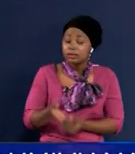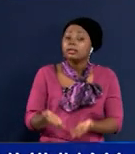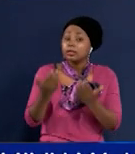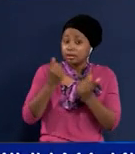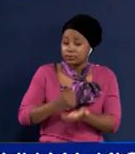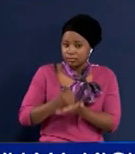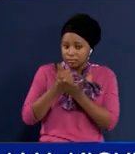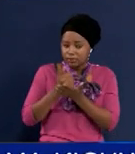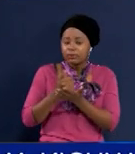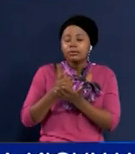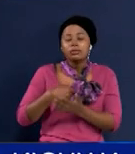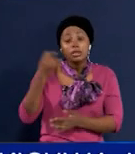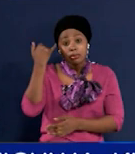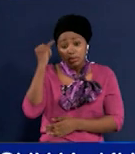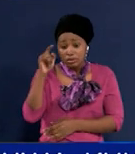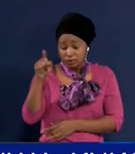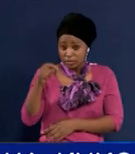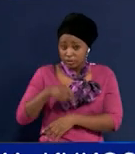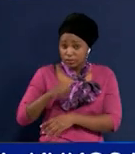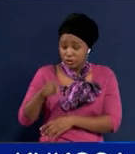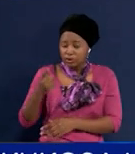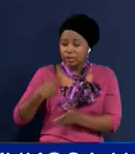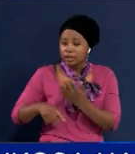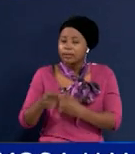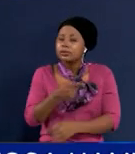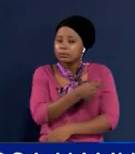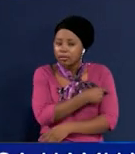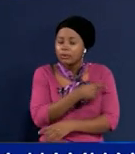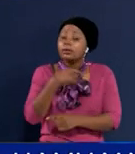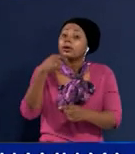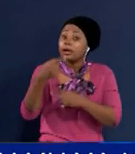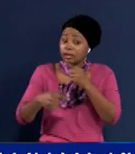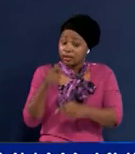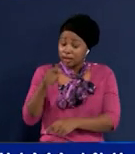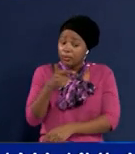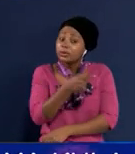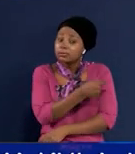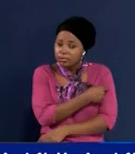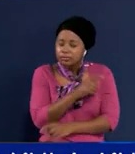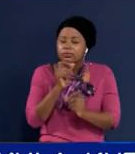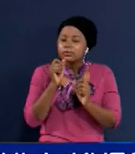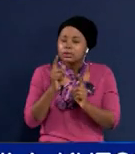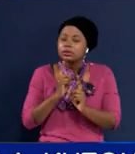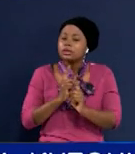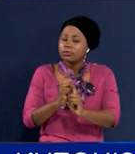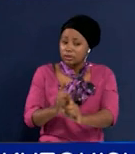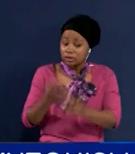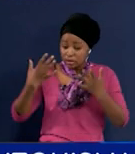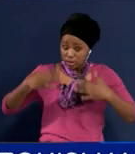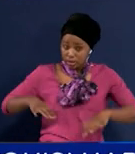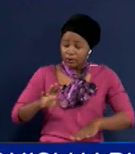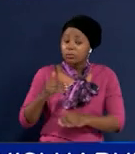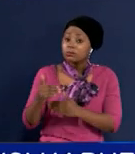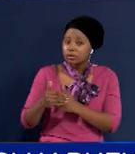Kwao namshauri Musa kwa kipindi hiki kwa sababu yupo kwenye matibabu aendelee na matibabu, lakini aifuatilie afya yake kwa